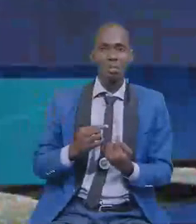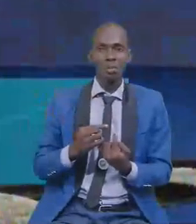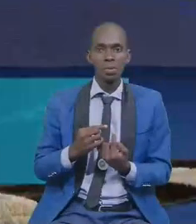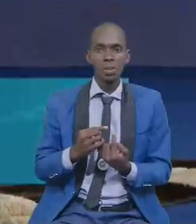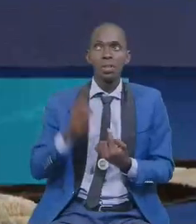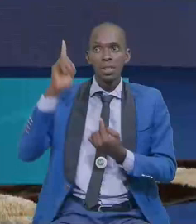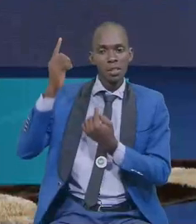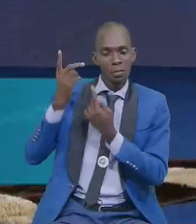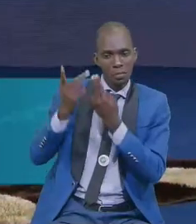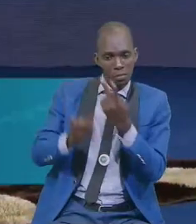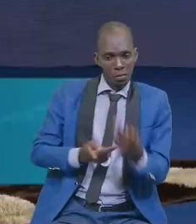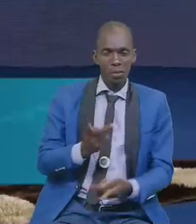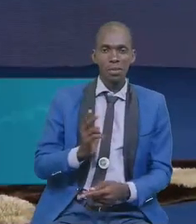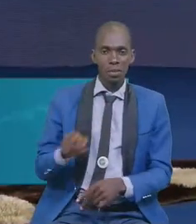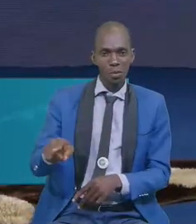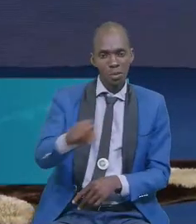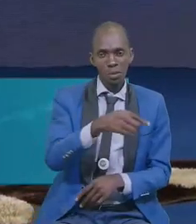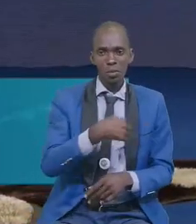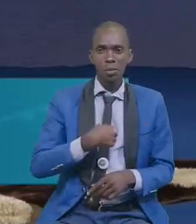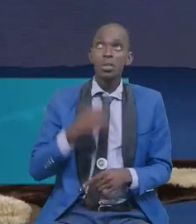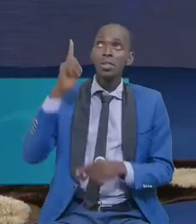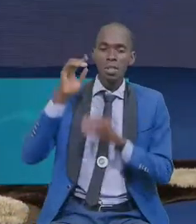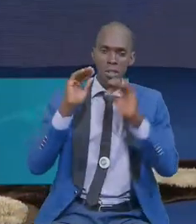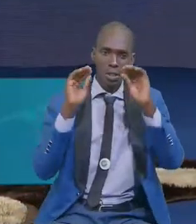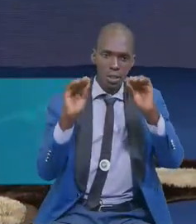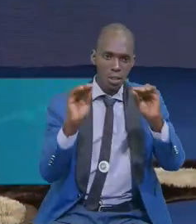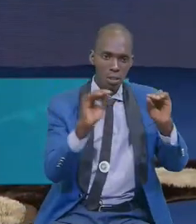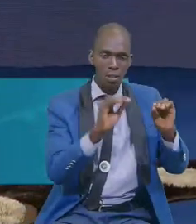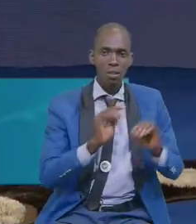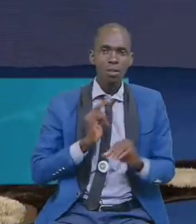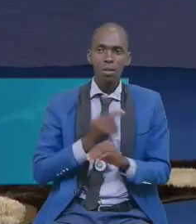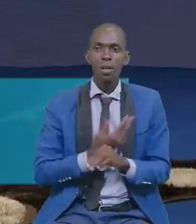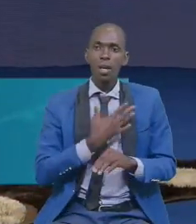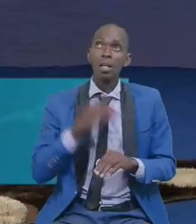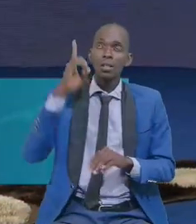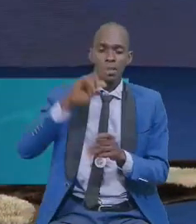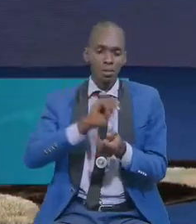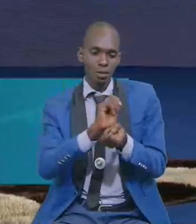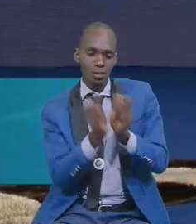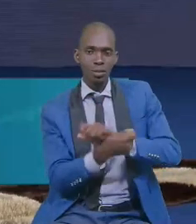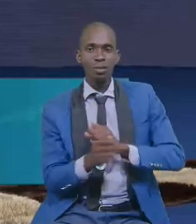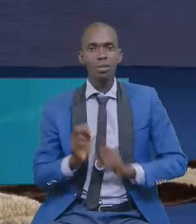nous visite. Il nous enseigne. Il nous transforme.